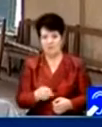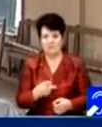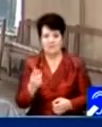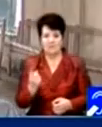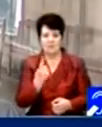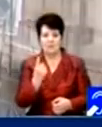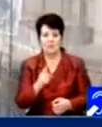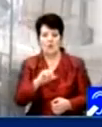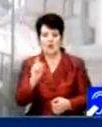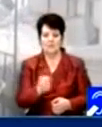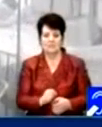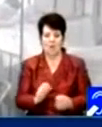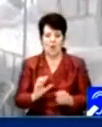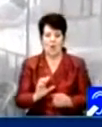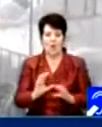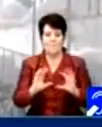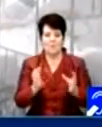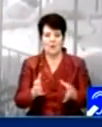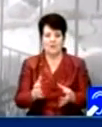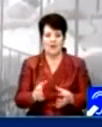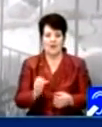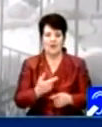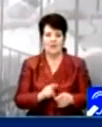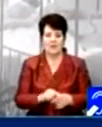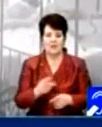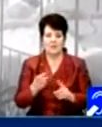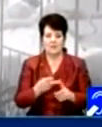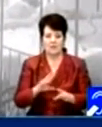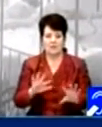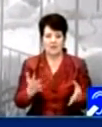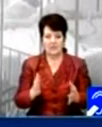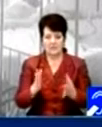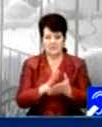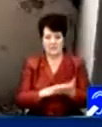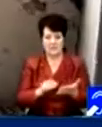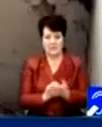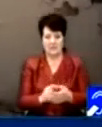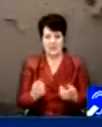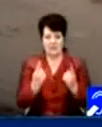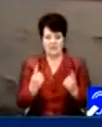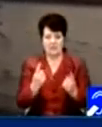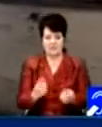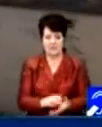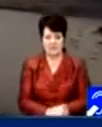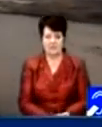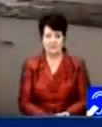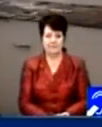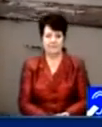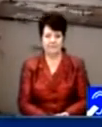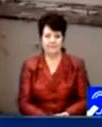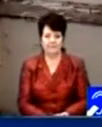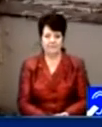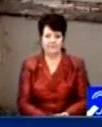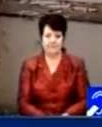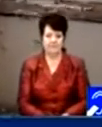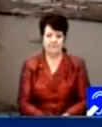Mondial. Acum, cel de-al doilea etaj a fost complet abandonat din cauza degradării avansate. A priori, une étude a estimé la rénovation